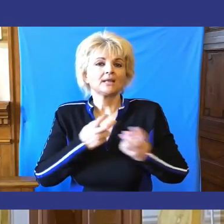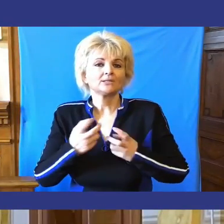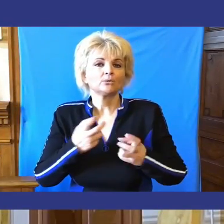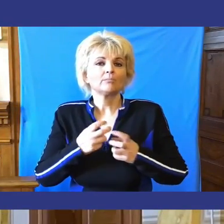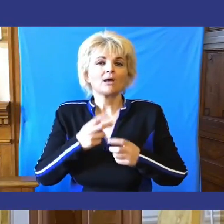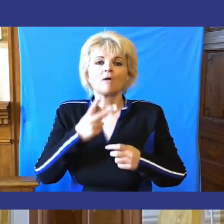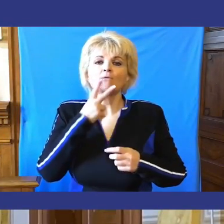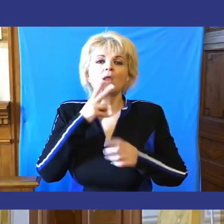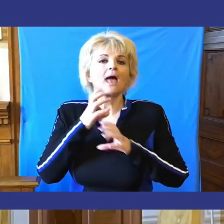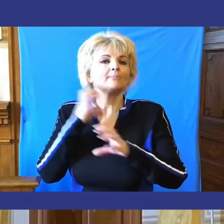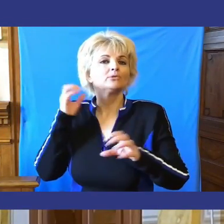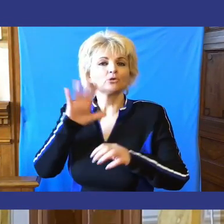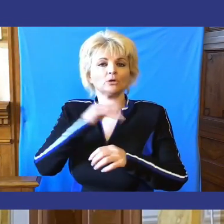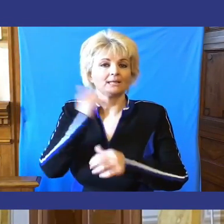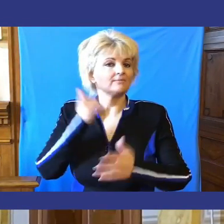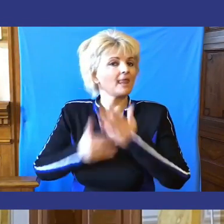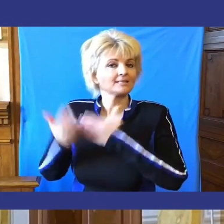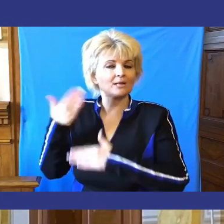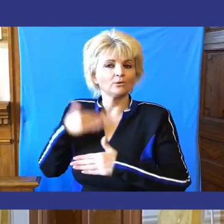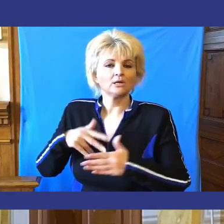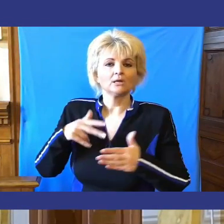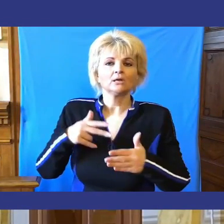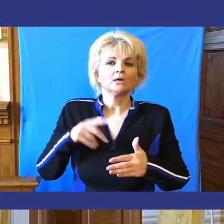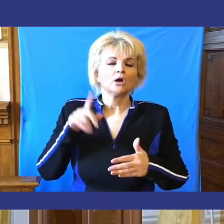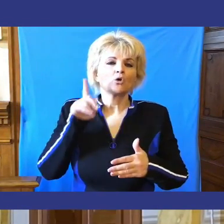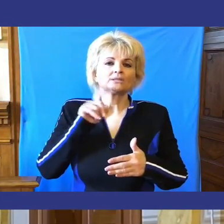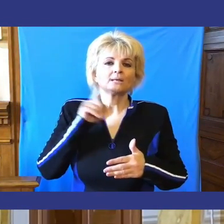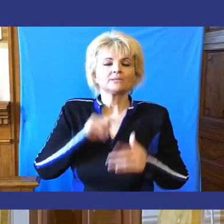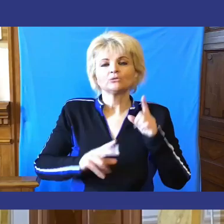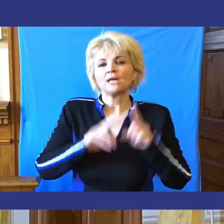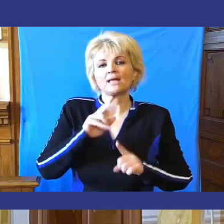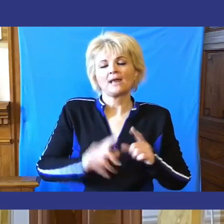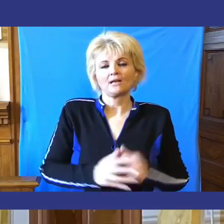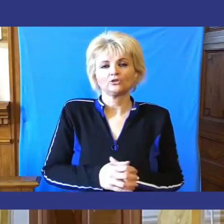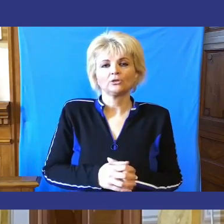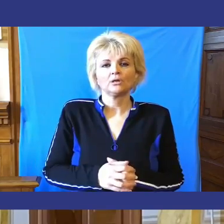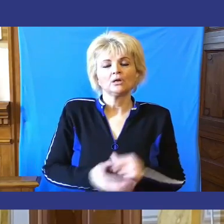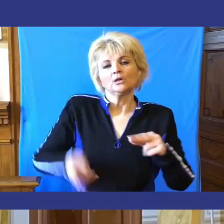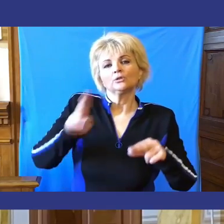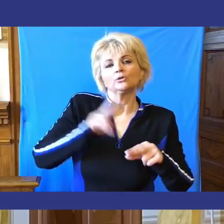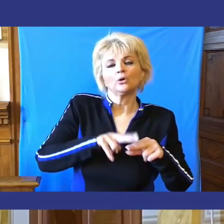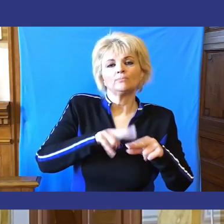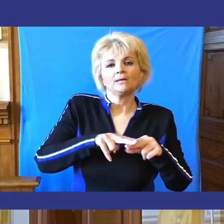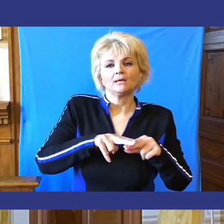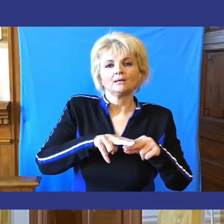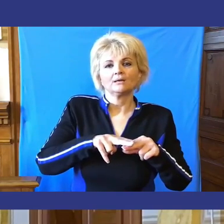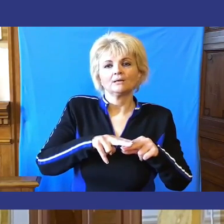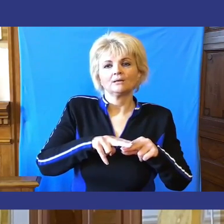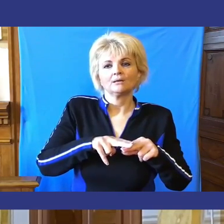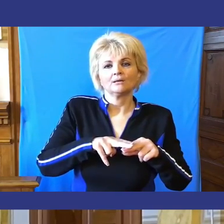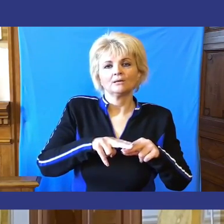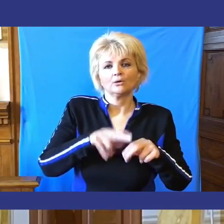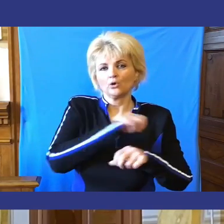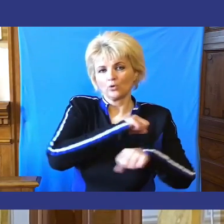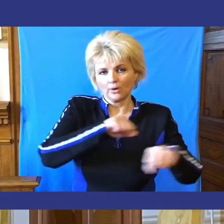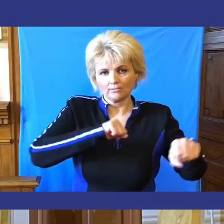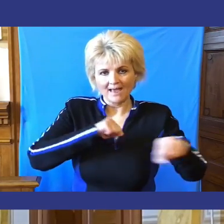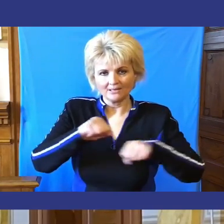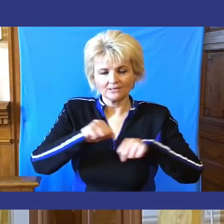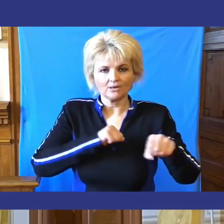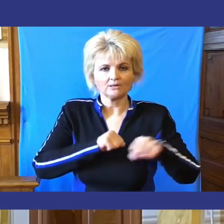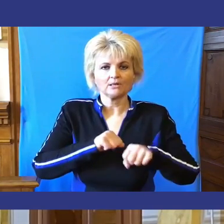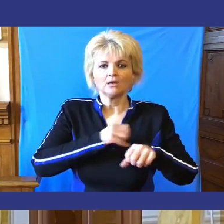között, 5 évvel ezelőtt. Koncesziós eljárásban. Hogy az összes többi önkormányzat az országban egyetlen egy kivételvel minden